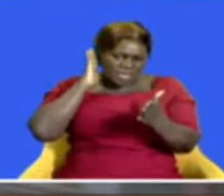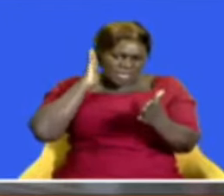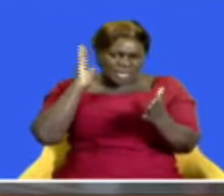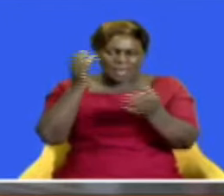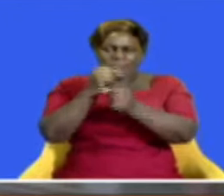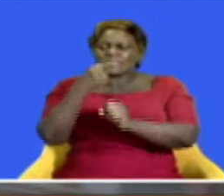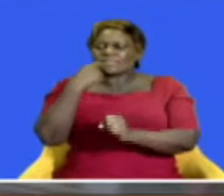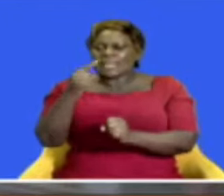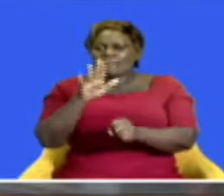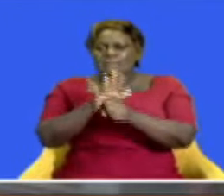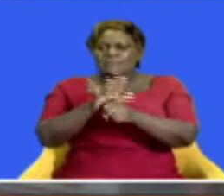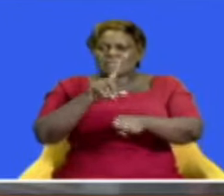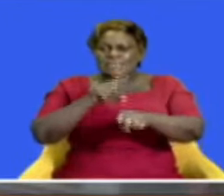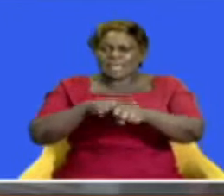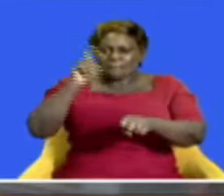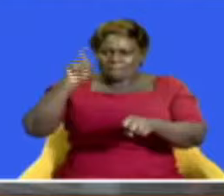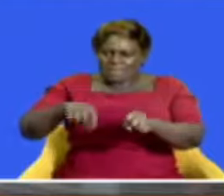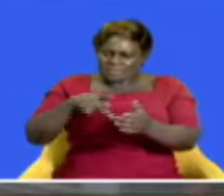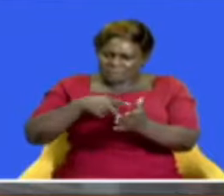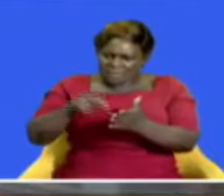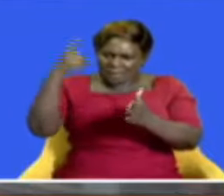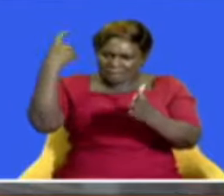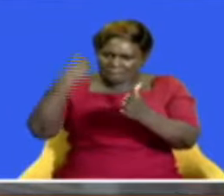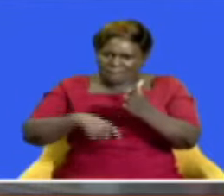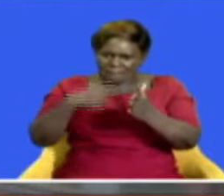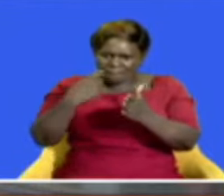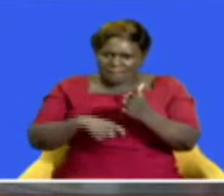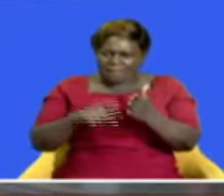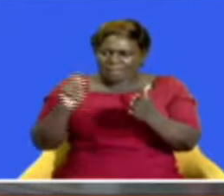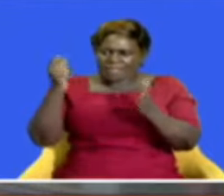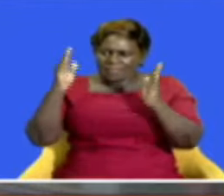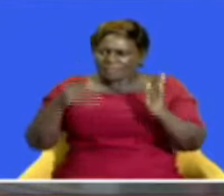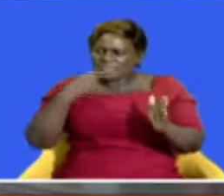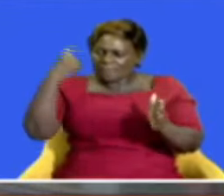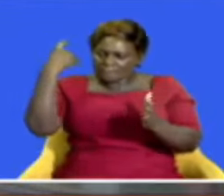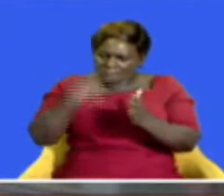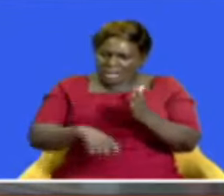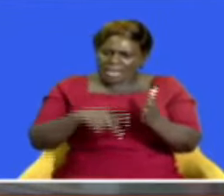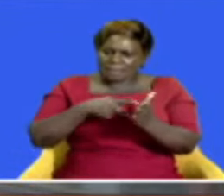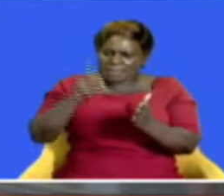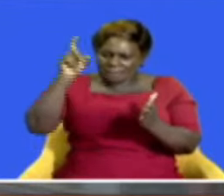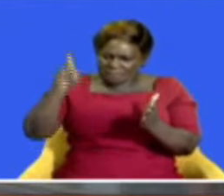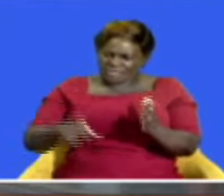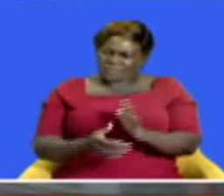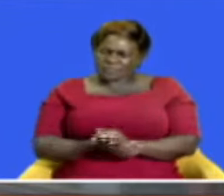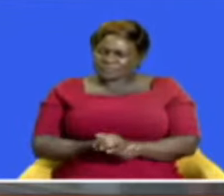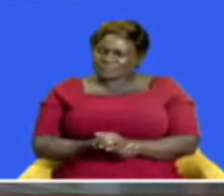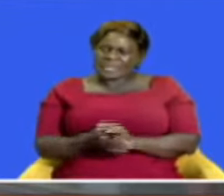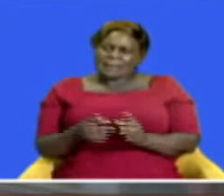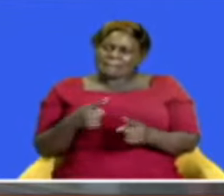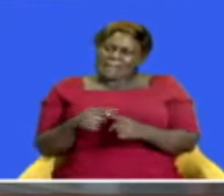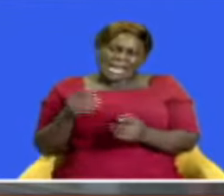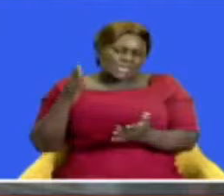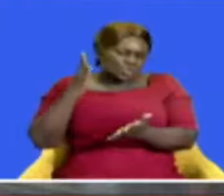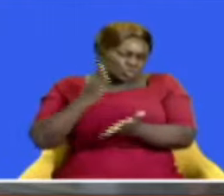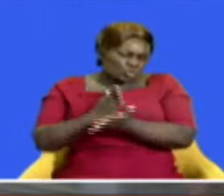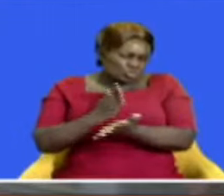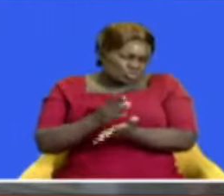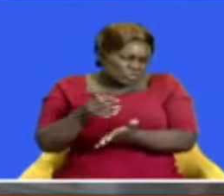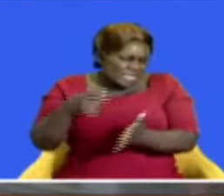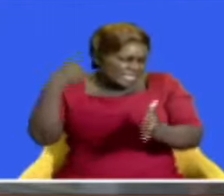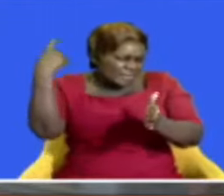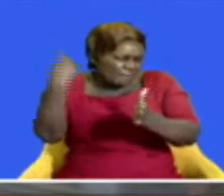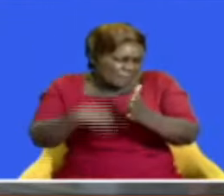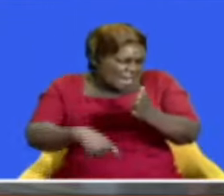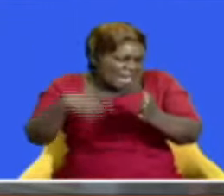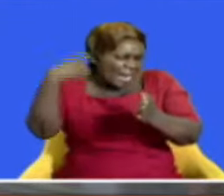rais akirejelea mara kadhaa akisema lazima mlipe ushuru. Tumeona Mkenya mmoja akisema lazima mlipe ushuru. Lakini huo uamuzi